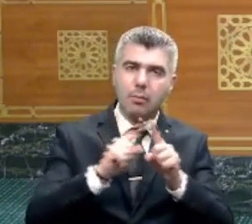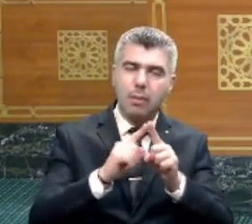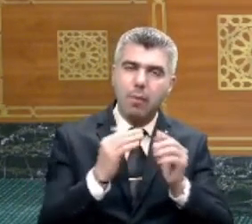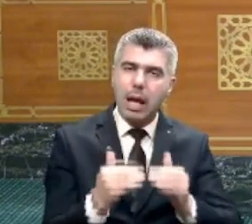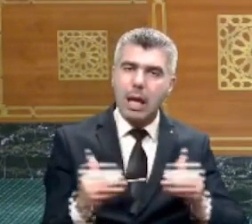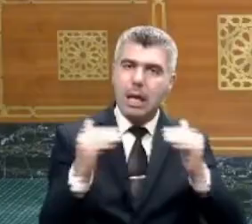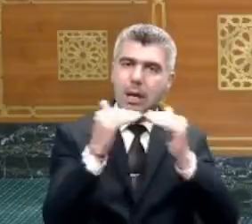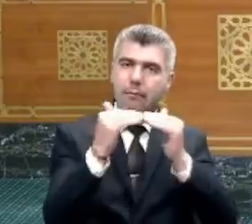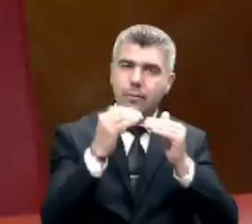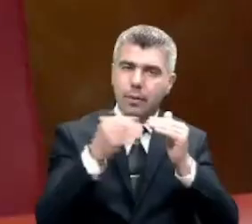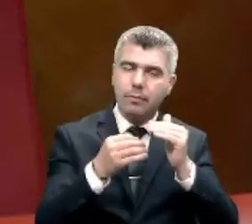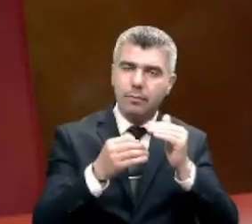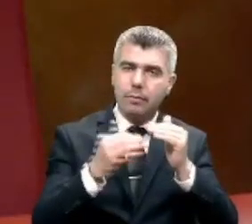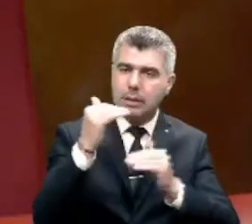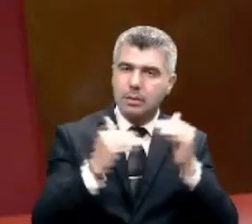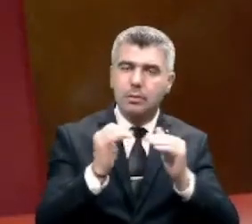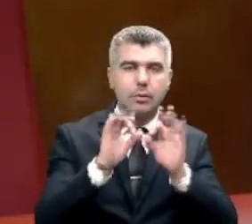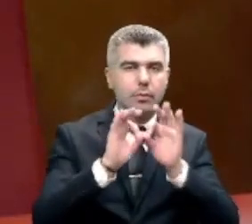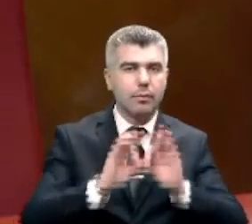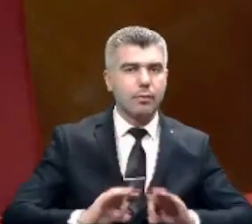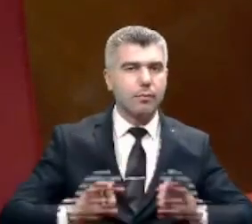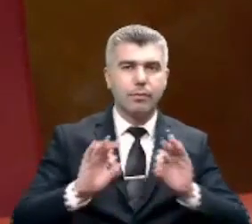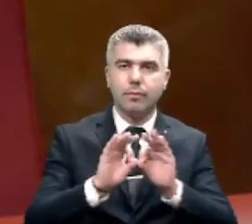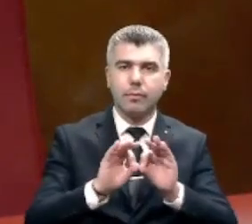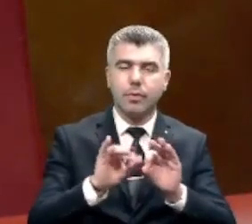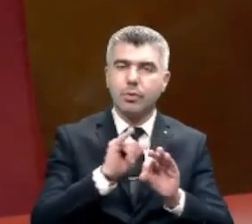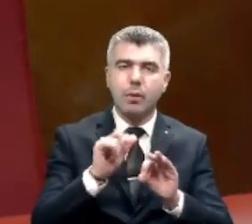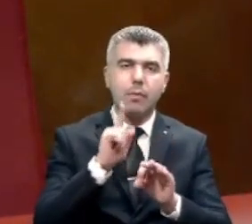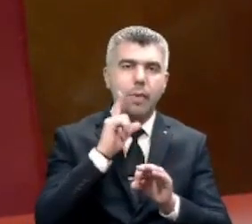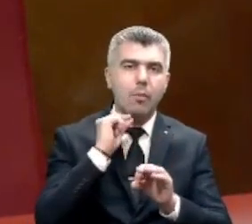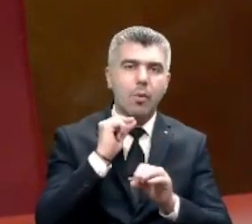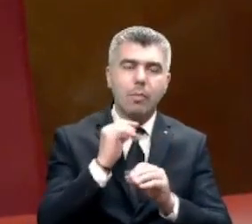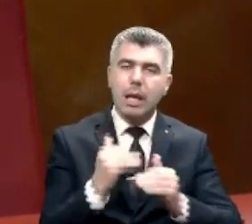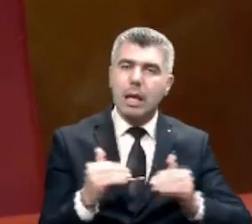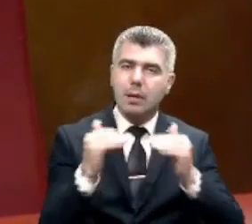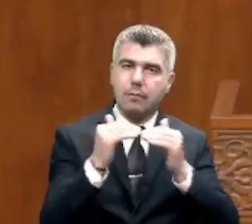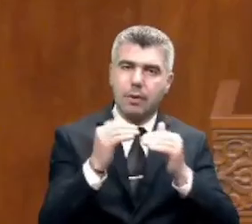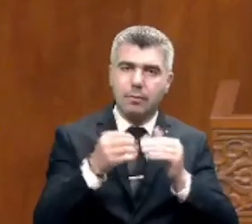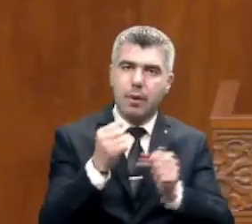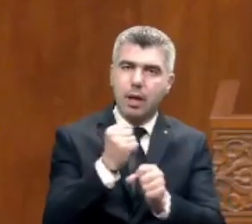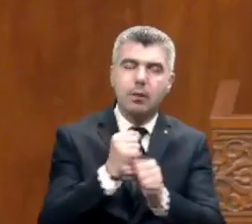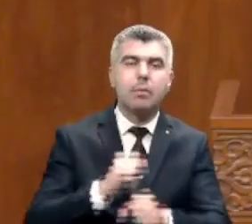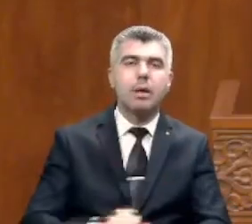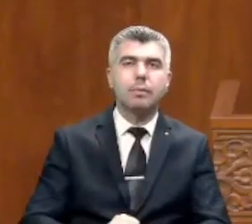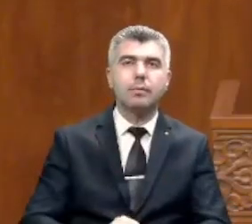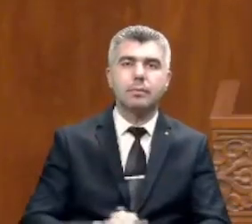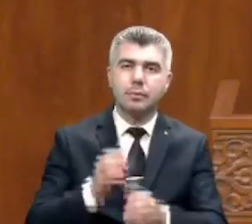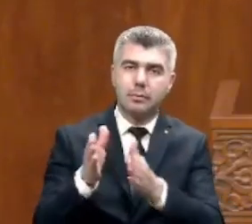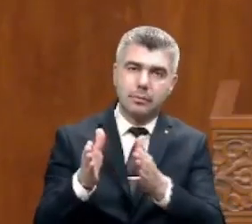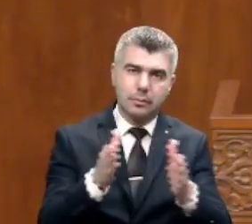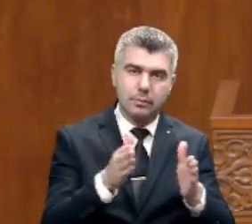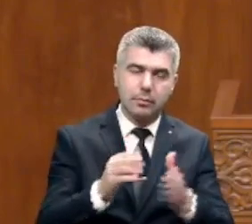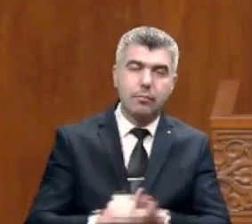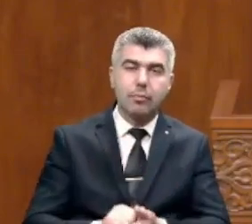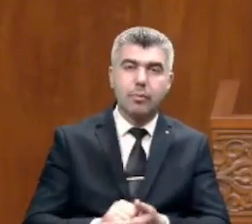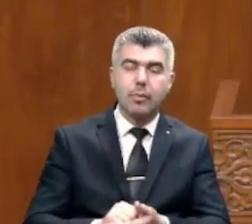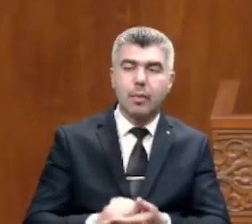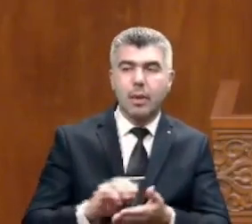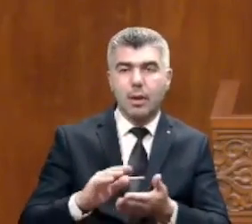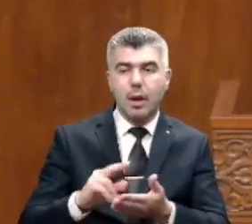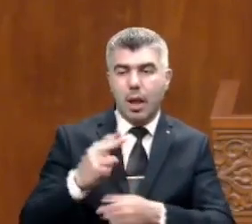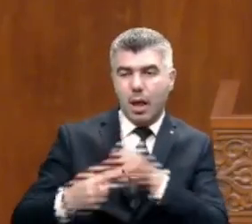المساواه ومقاره النوع في العمل لا شك ان السنتين